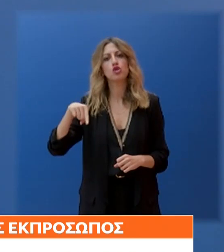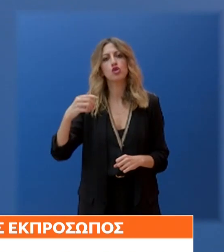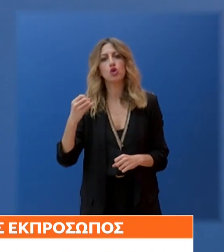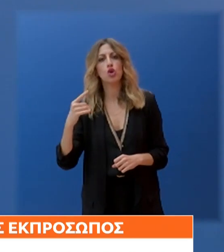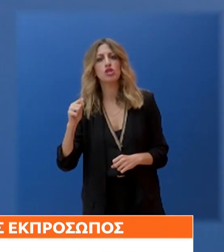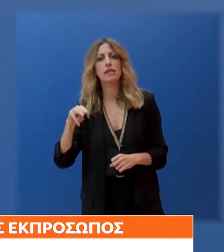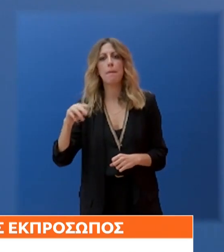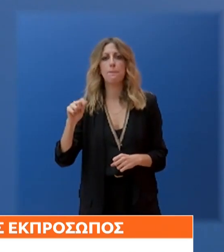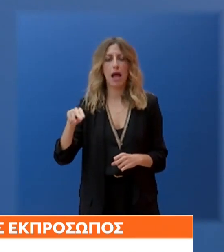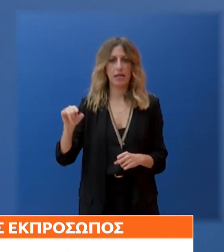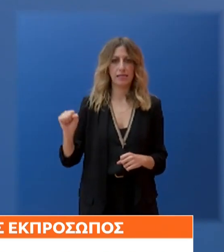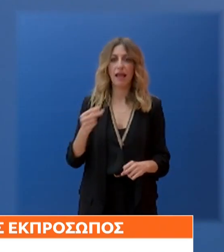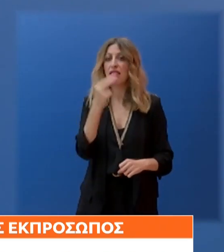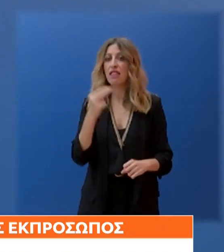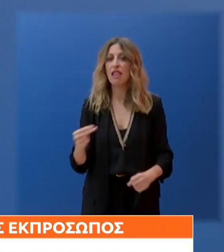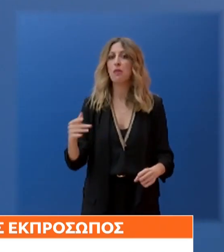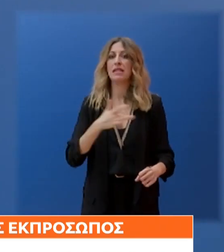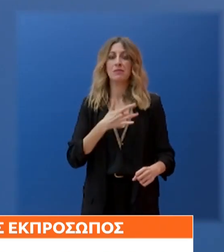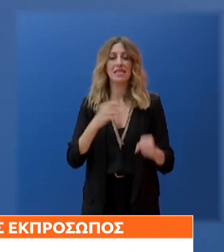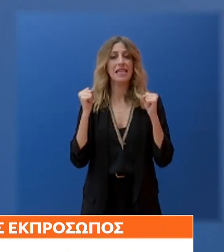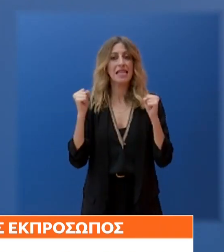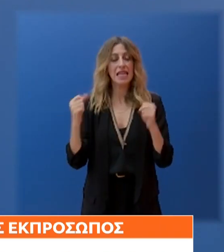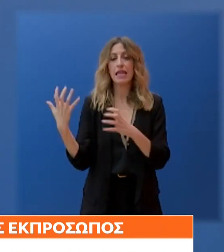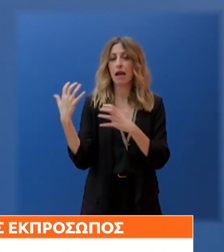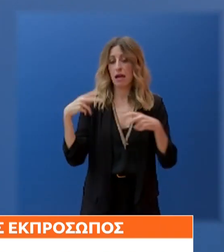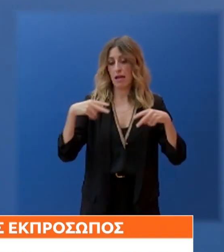για θέματα ψυχικής υγείας Ζωή Ράπτη.